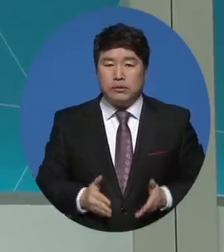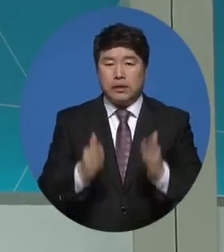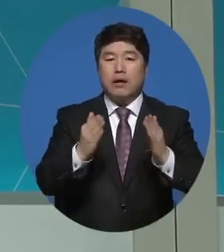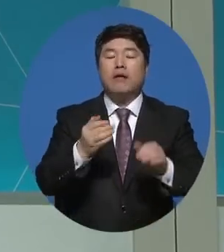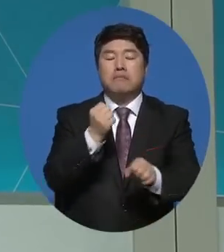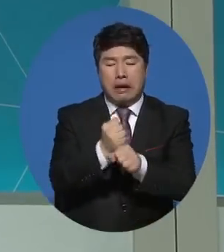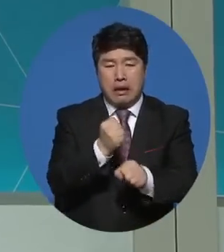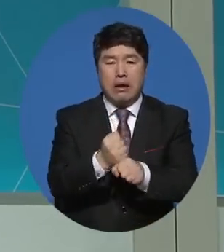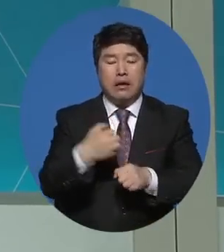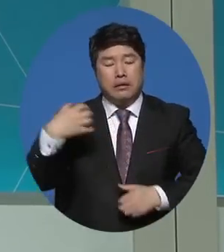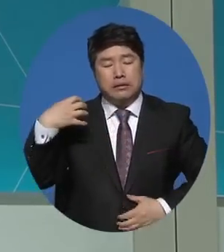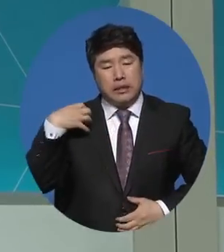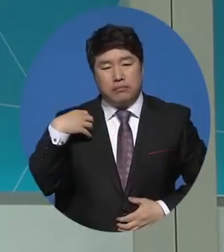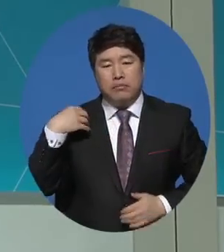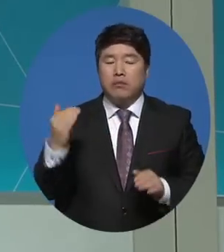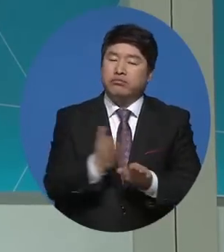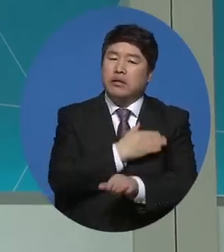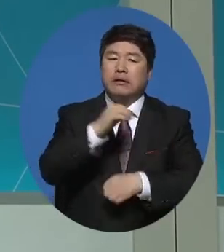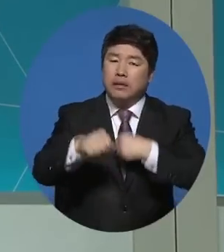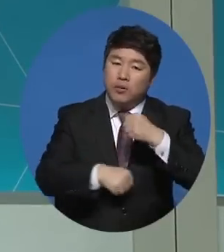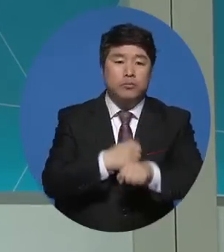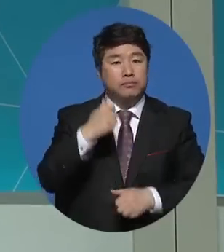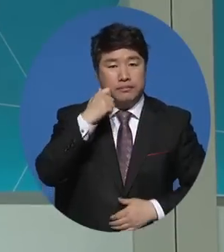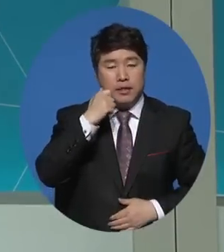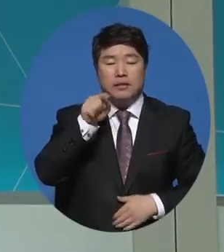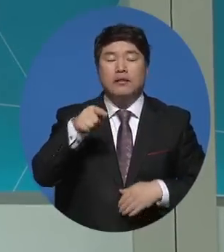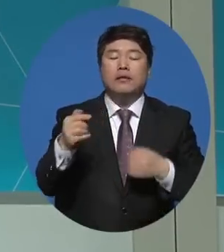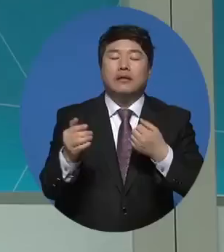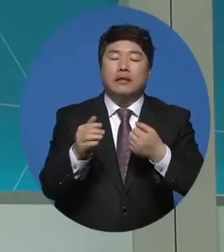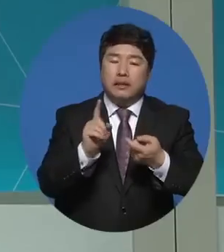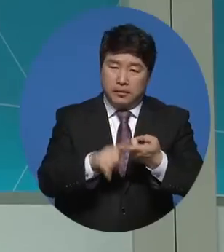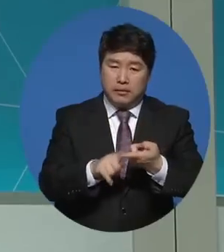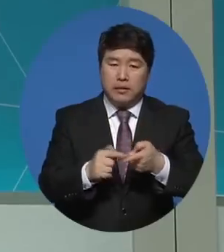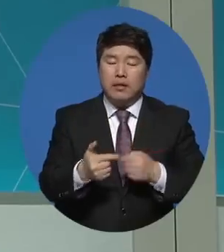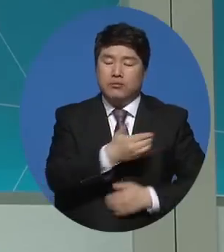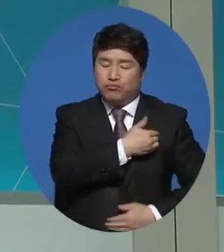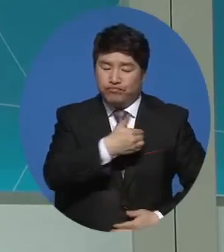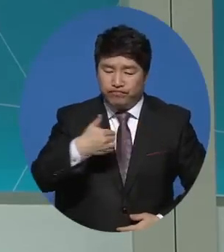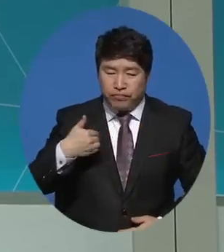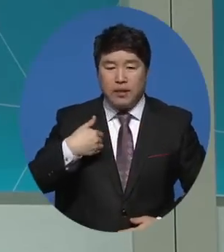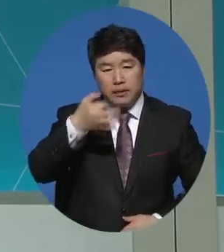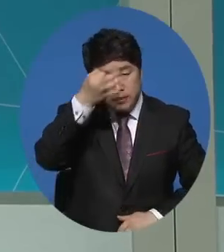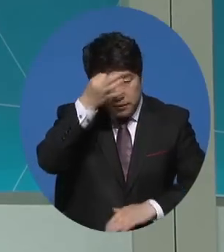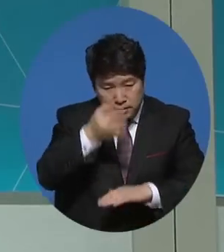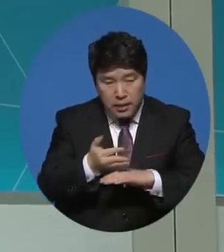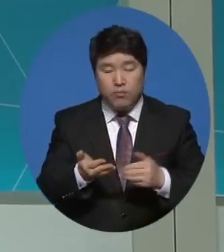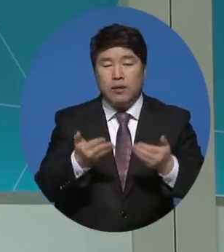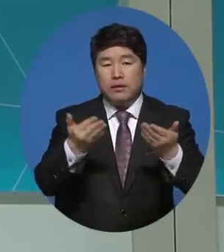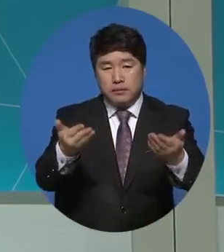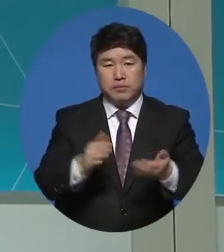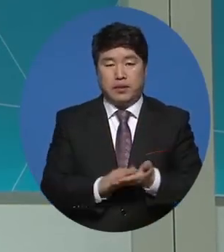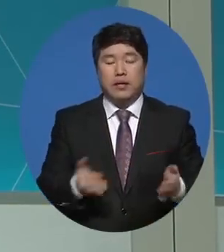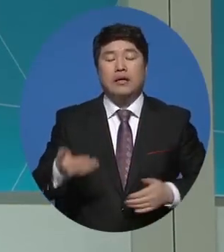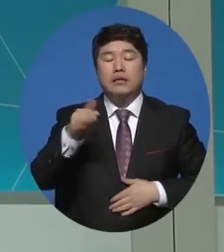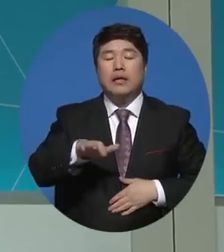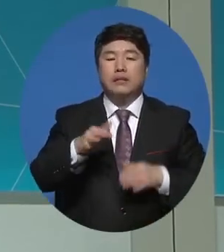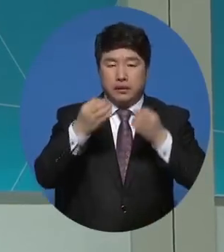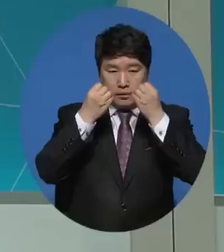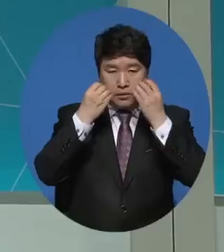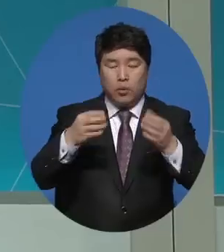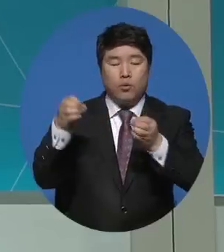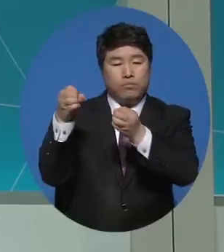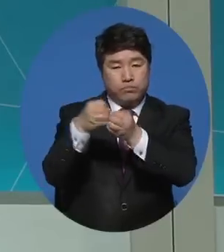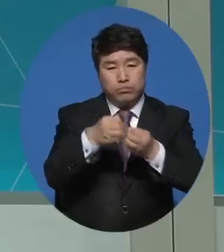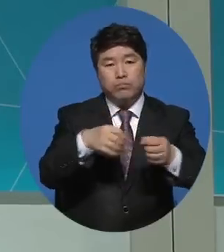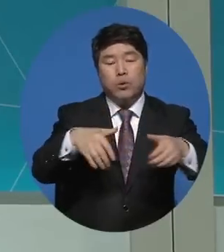책임으로부터 자유롭지 못합니다 그 점에 대해서는 제가 충분히 사과를 드립니다 그러나 이제 새로운 보수로